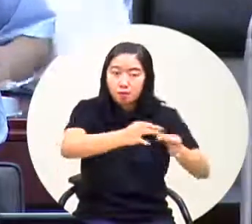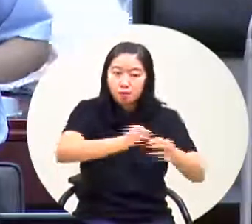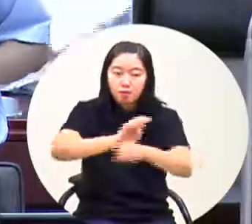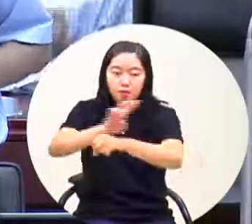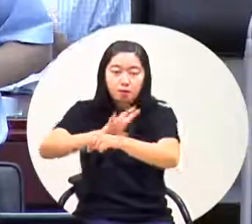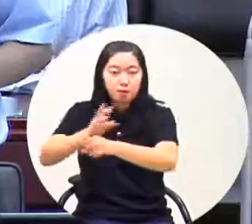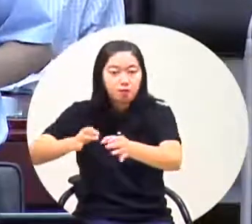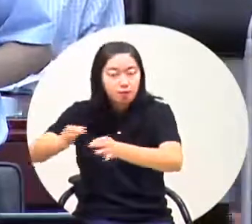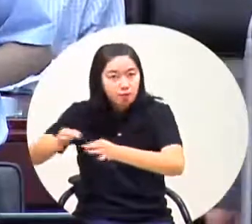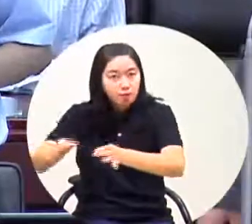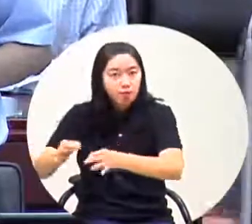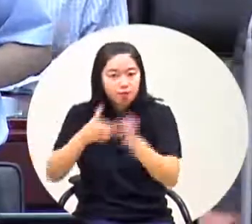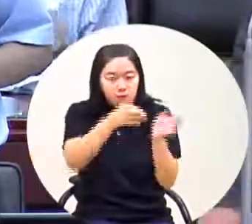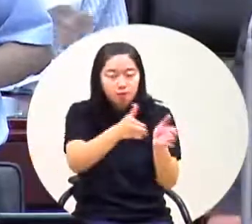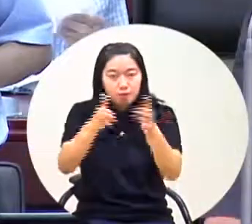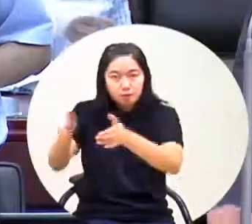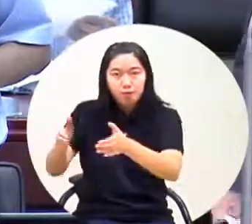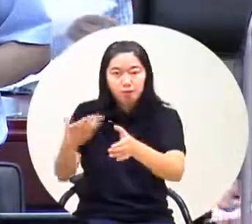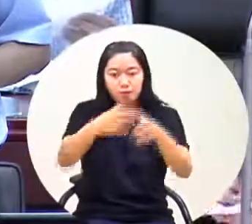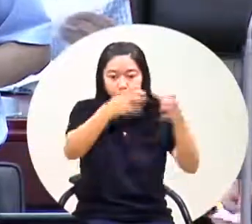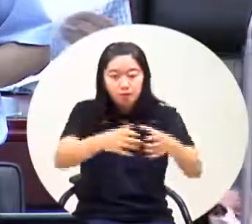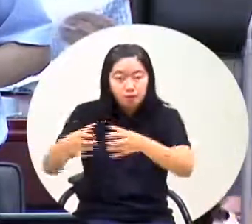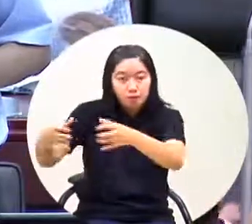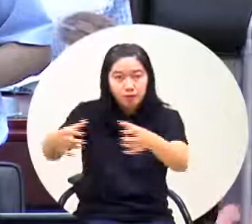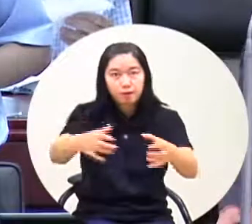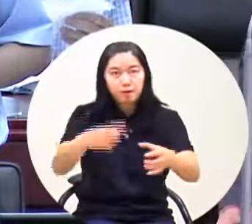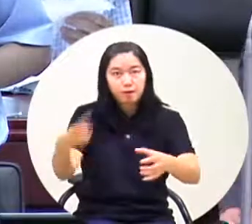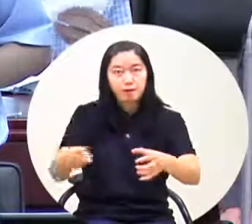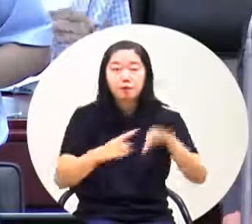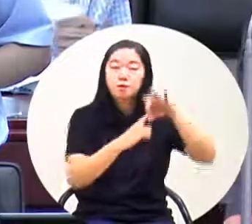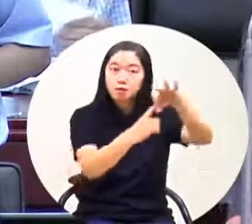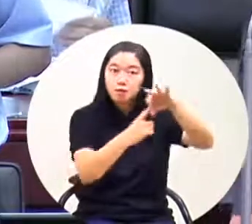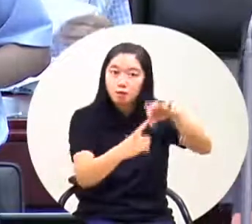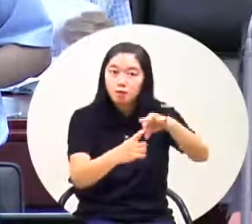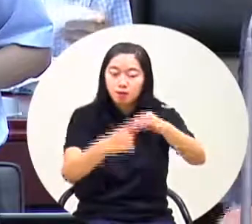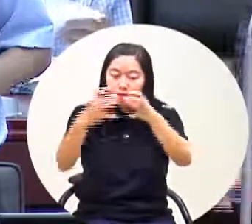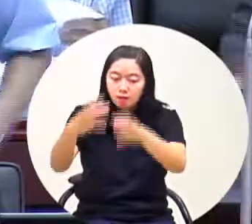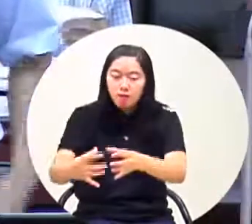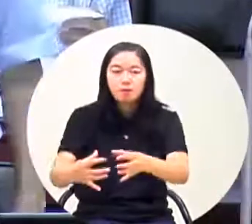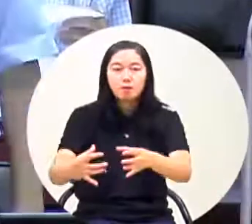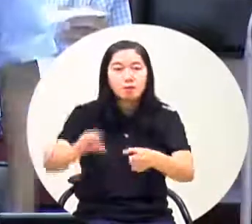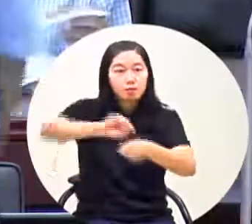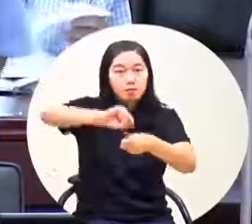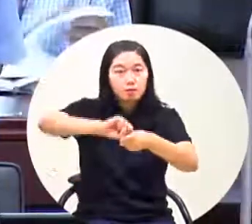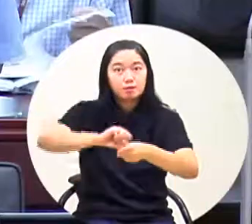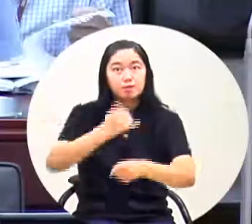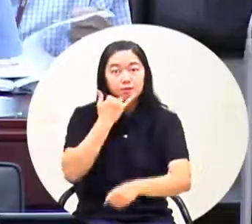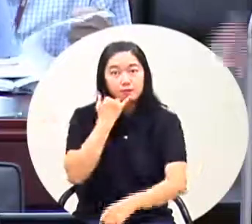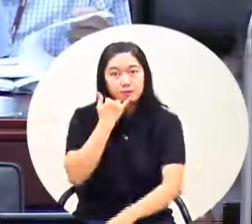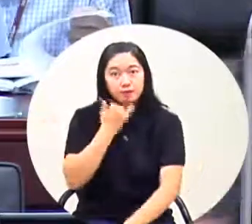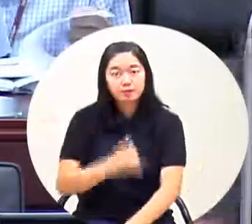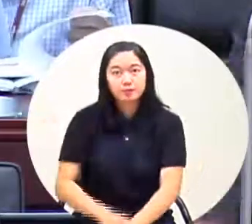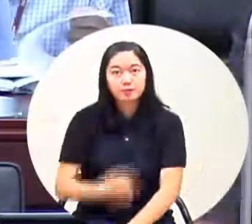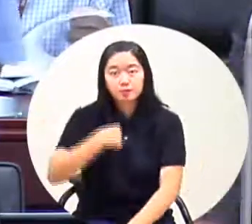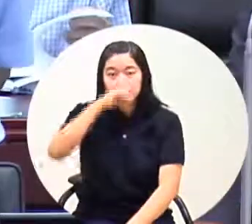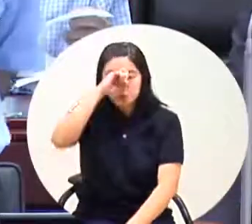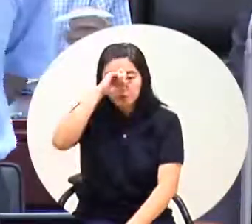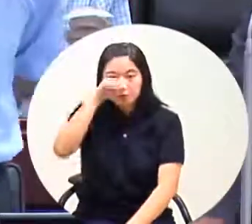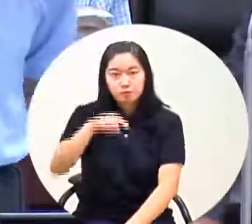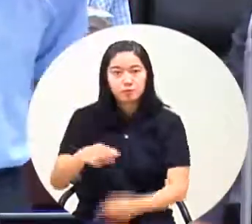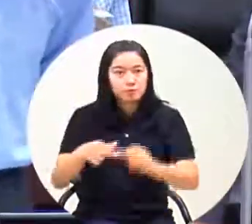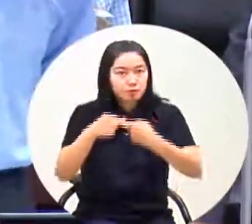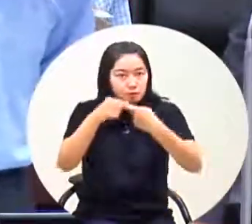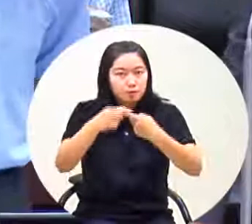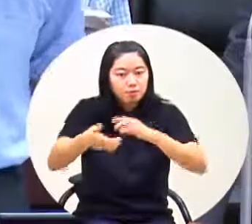角度或者是一些车站来做后续的增设。 谢谢局长，我想希望局长可以定一个目标